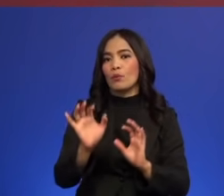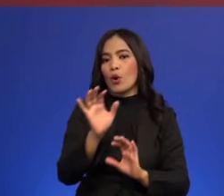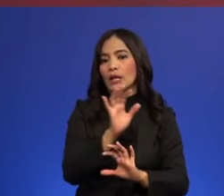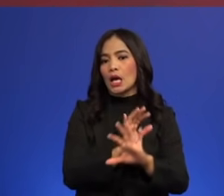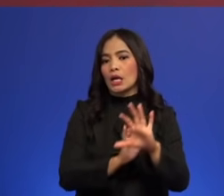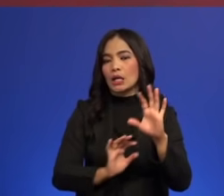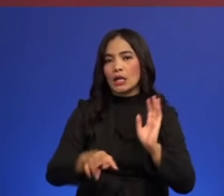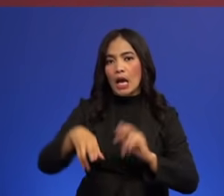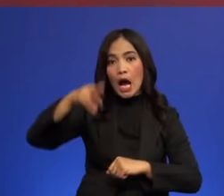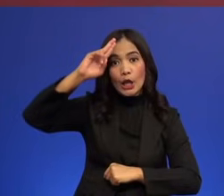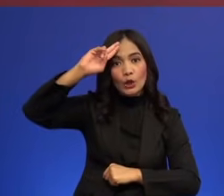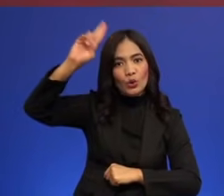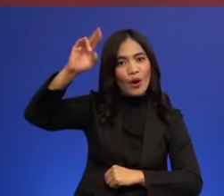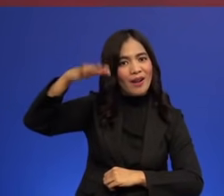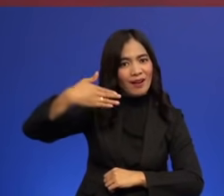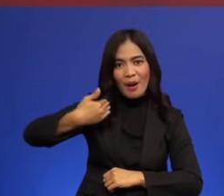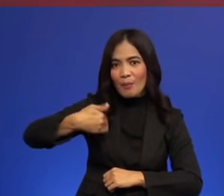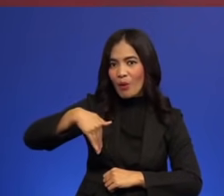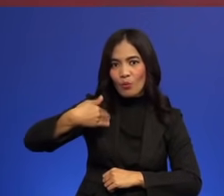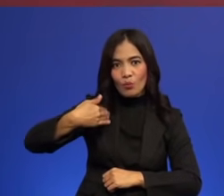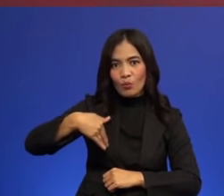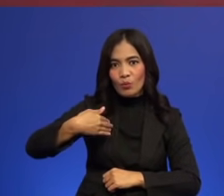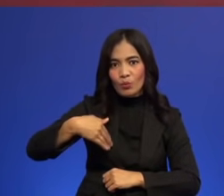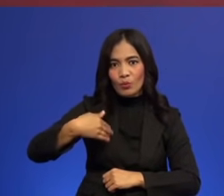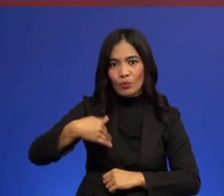perbuatan-perbuatan yang Tuhan tidak kehendaki.